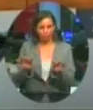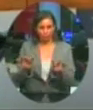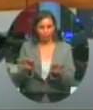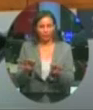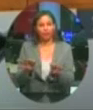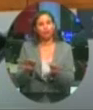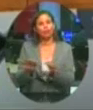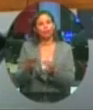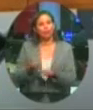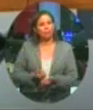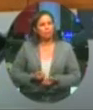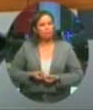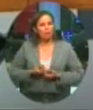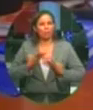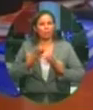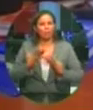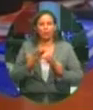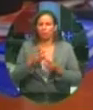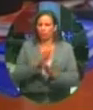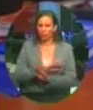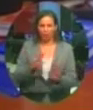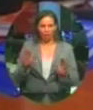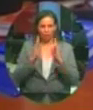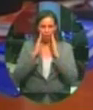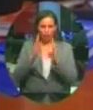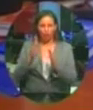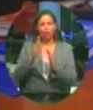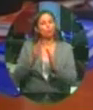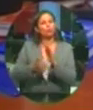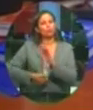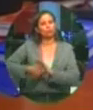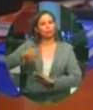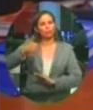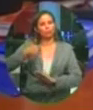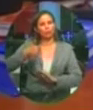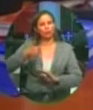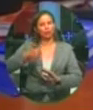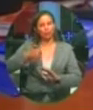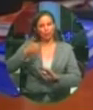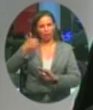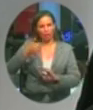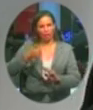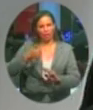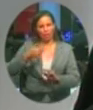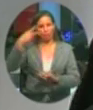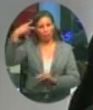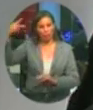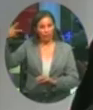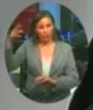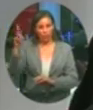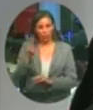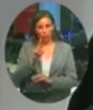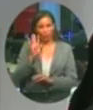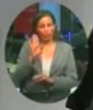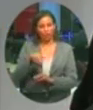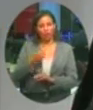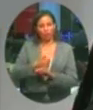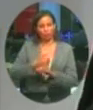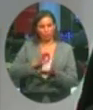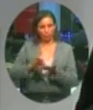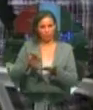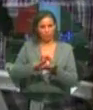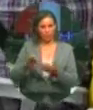הכל חוסר אמון במשרד הבריאות ומנהל בית החולים הדסה עין כרם פרופסור רוטשטיין. שביתת הרעב מגיעה לאחר